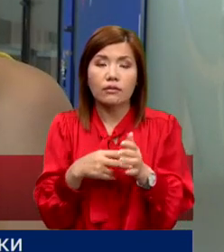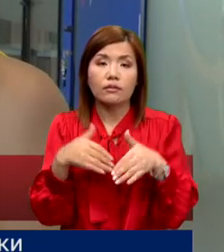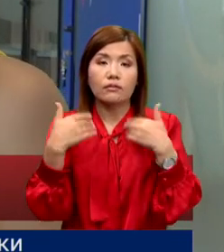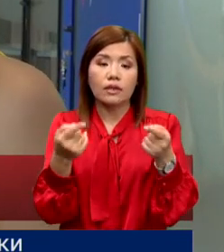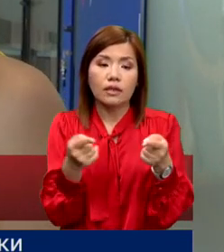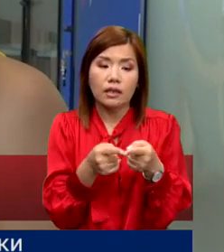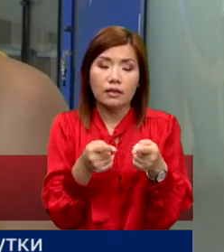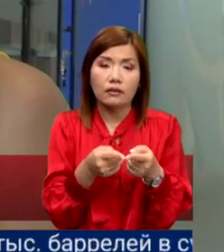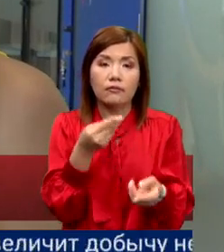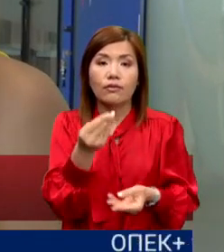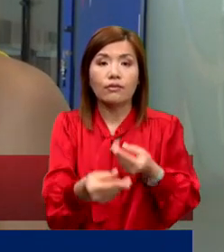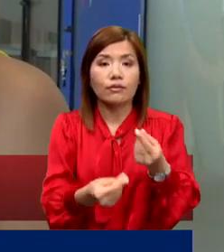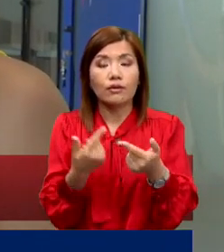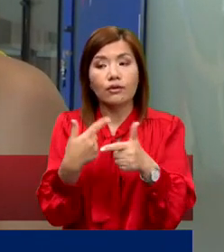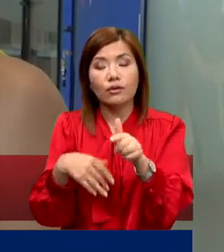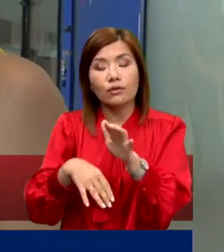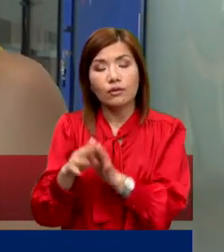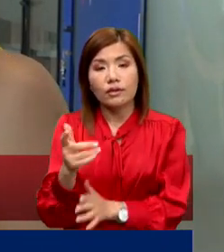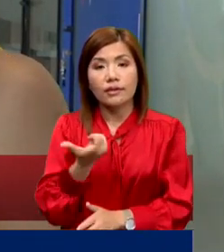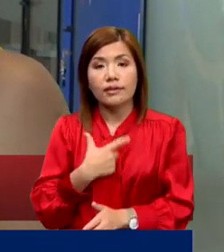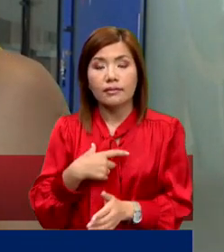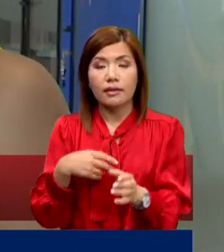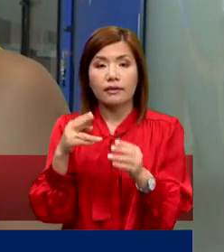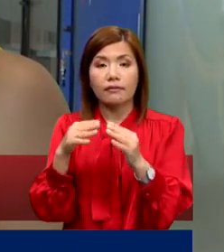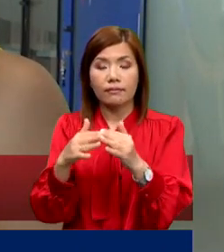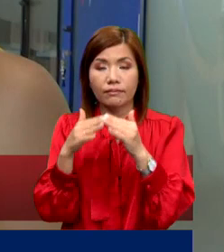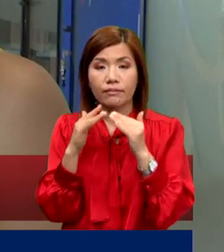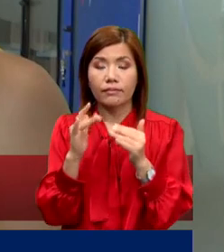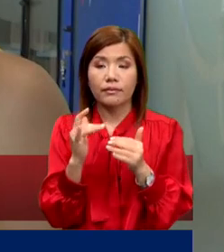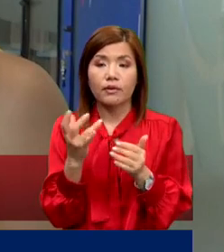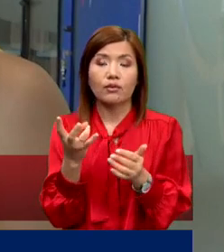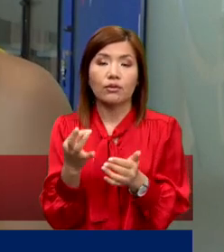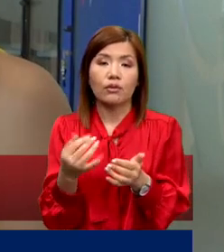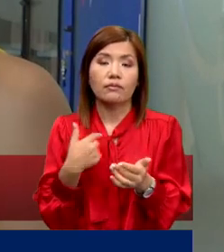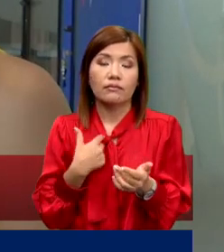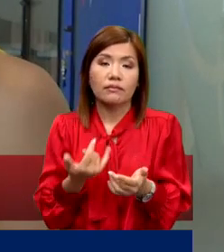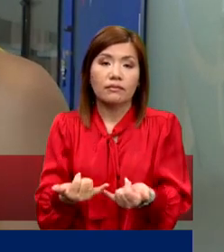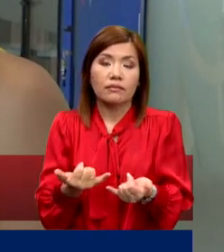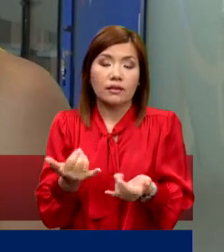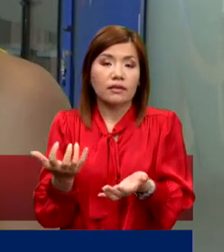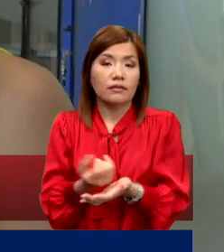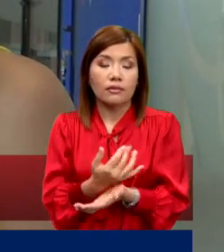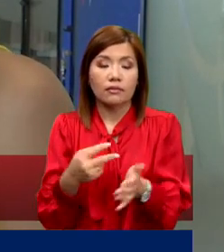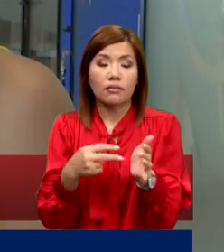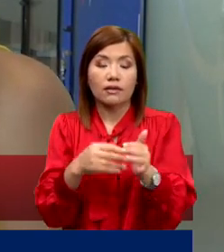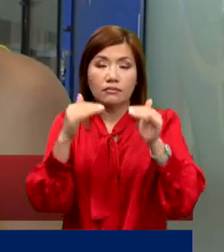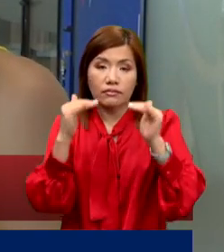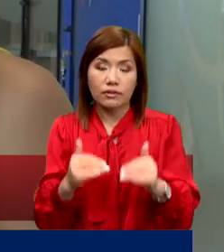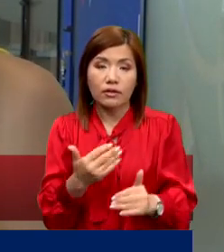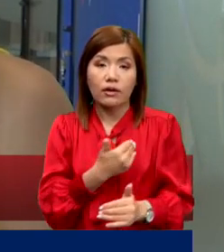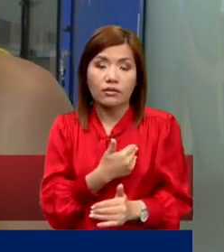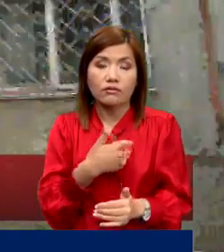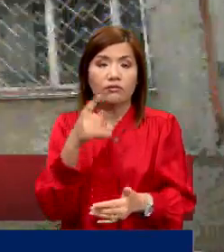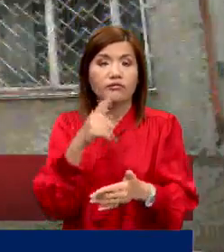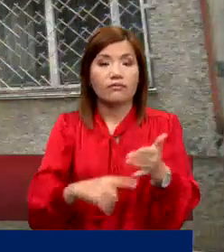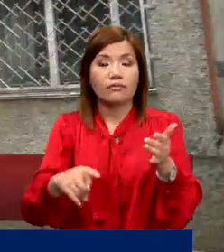Жалдау құнын біреуге бергенше үй алсам деп ойлаймын. Алайда мен үшін ол мүмкін емес сияқты, бағаның түскенін қалаймын. Бірақ оған сену